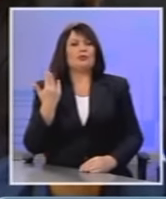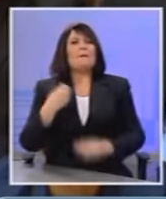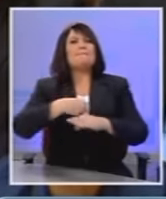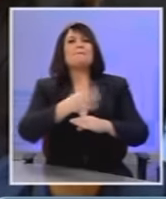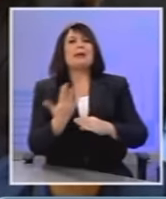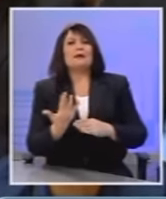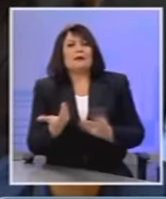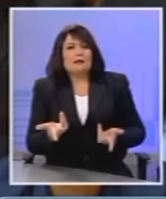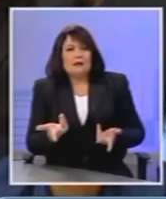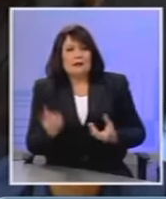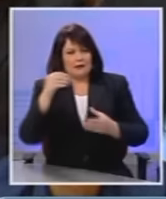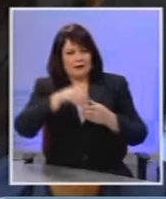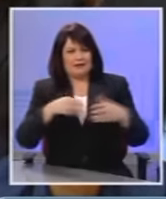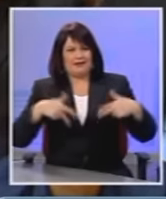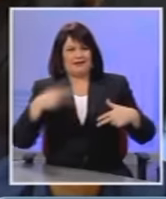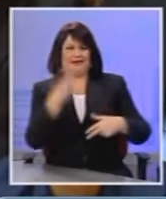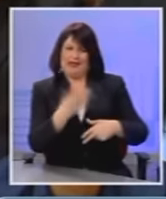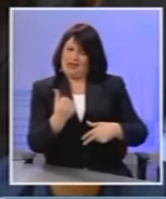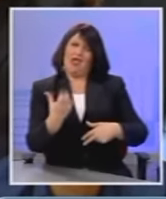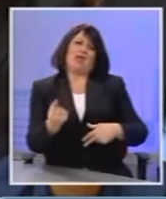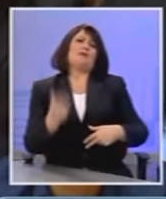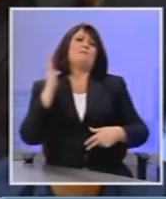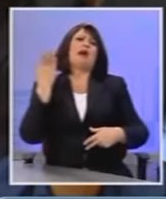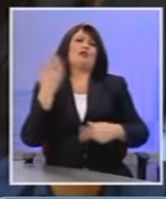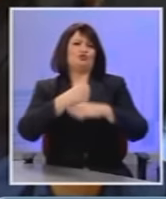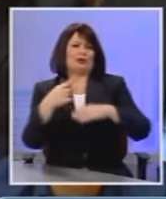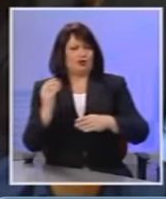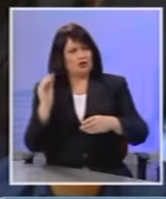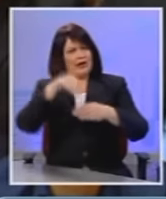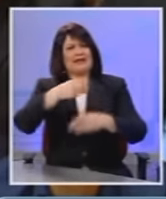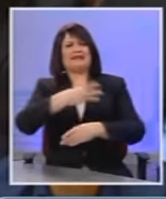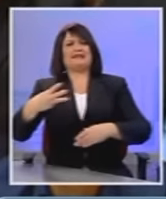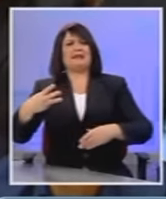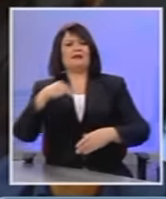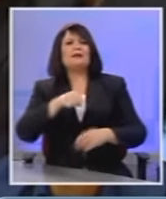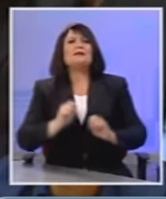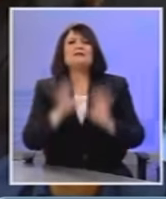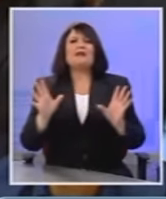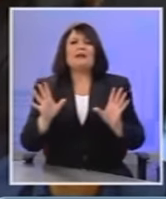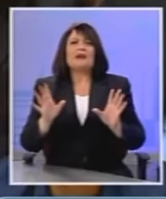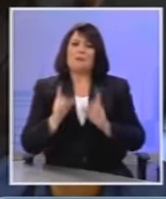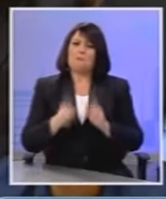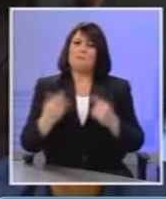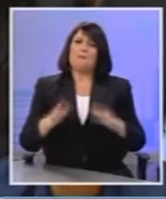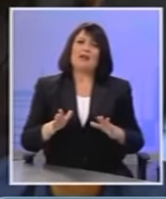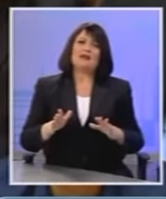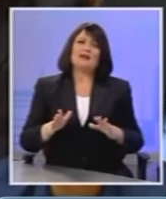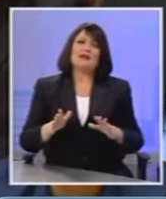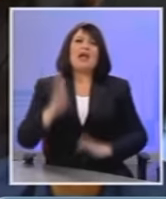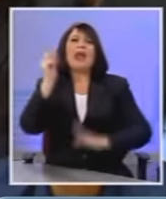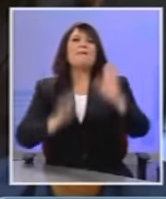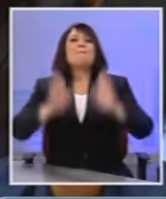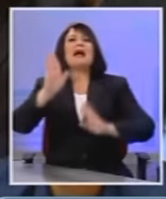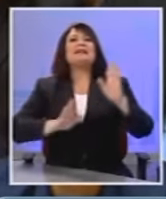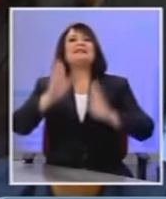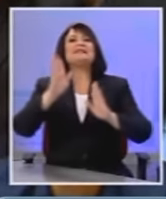ΠΑΣΟΚ μέσα στην κυβέρνησή σας υπάρχουν αρκετά στελέχη, ξαφνικά αποφάσισε να παίξει στο χρηματιστήριο